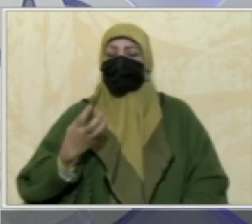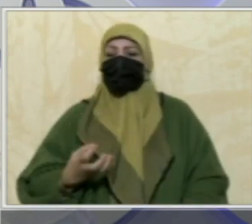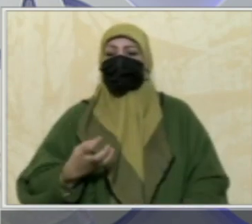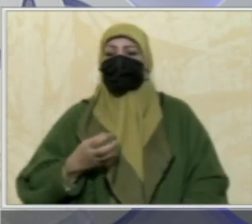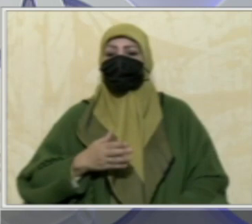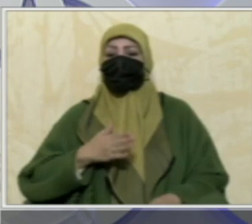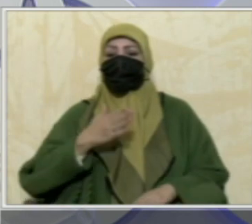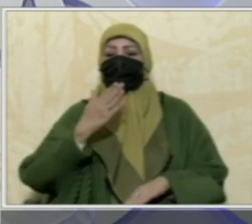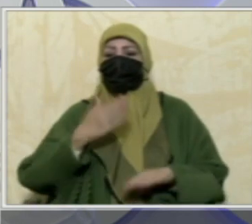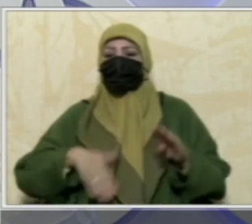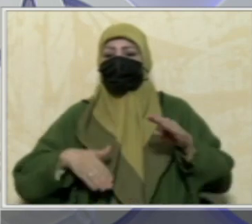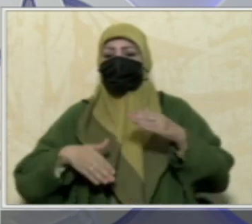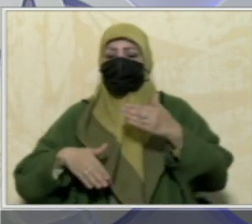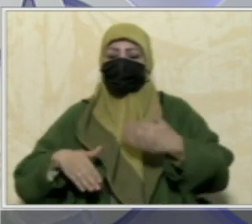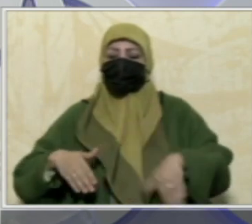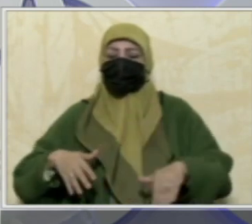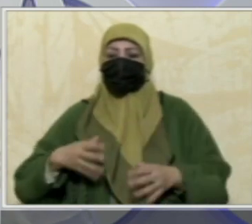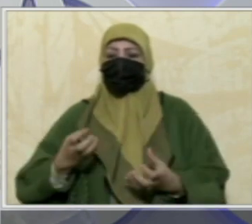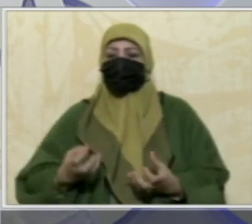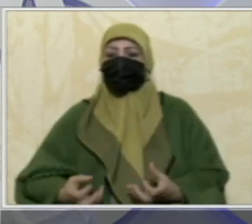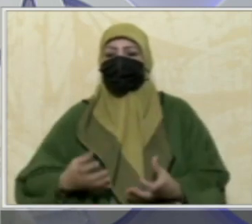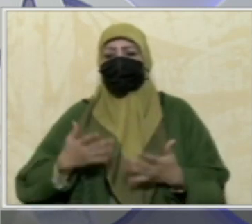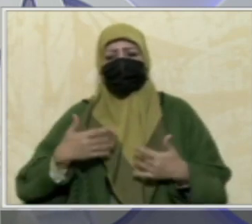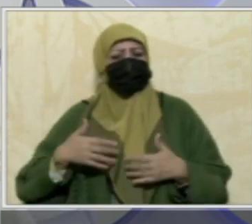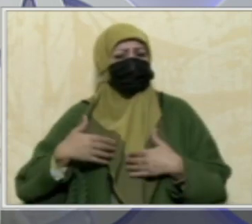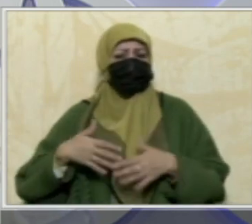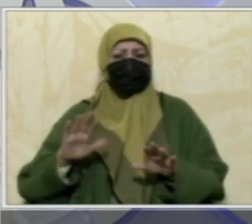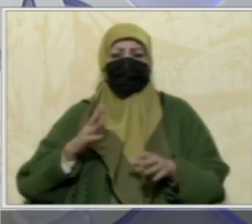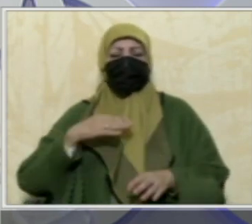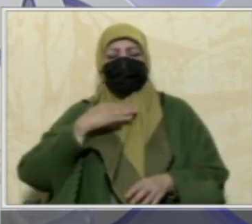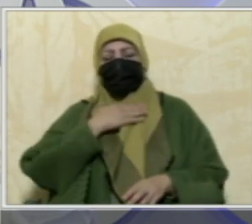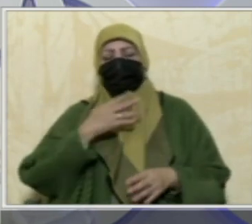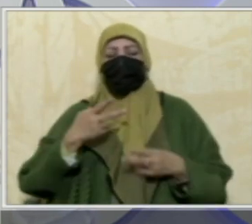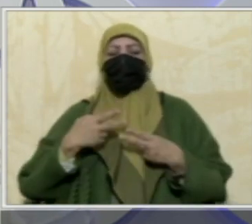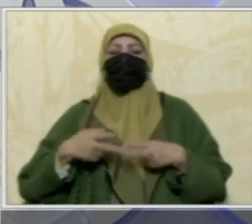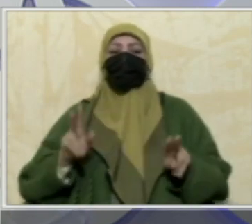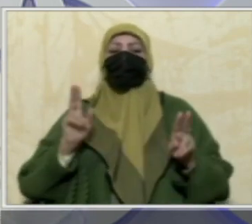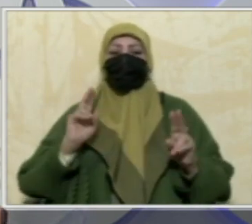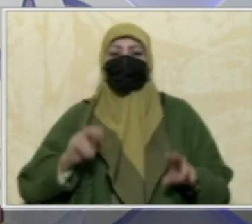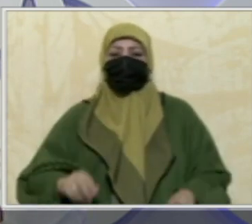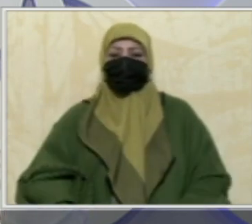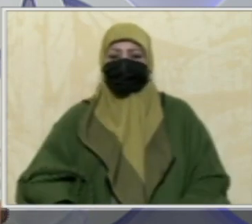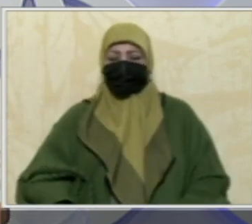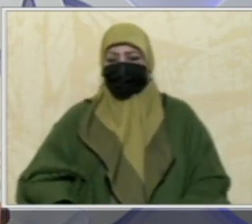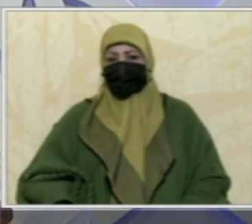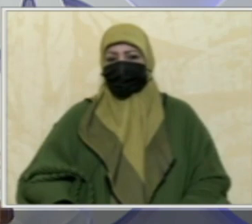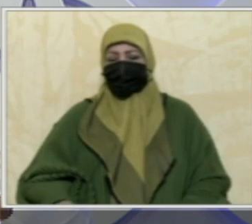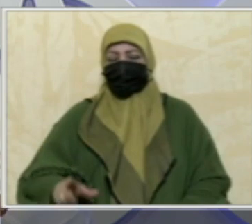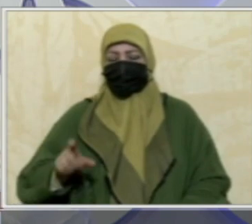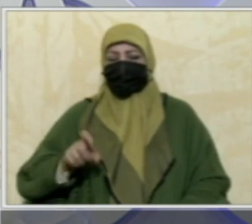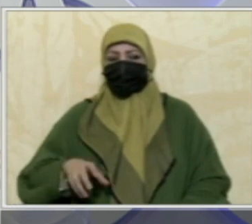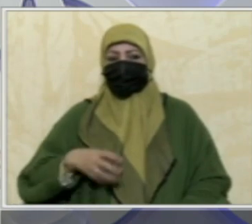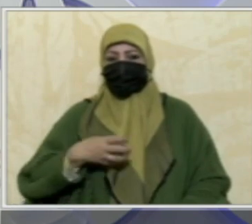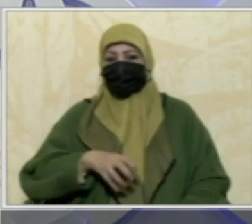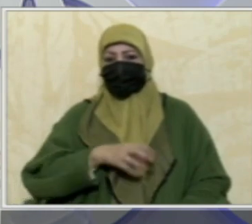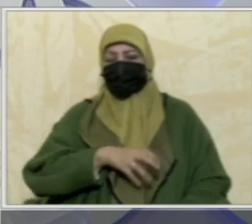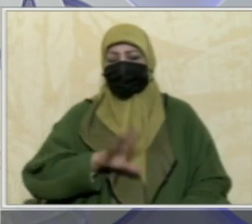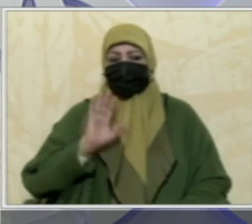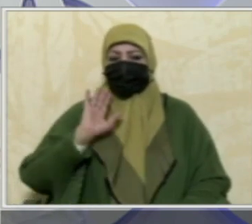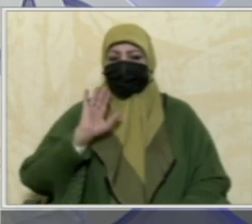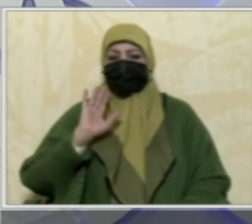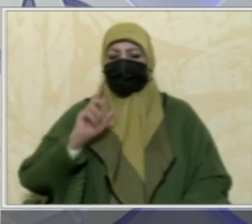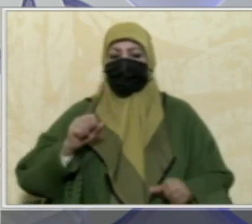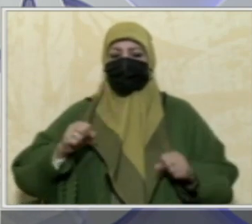الخصي قال علماؤنا هو افضل من الفحل اذا كان اسمنا اذا كان اسما